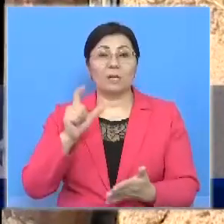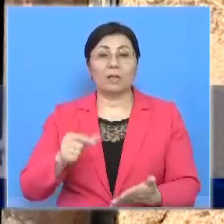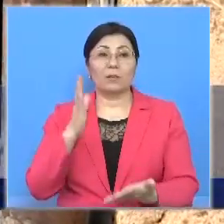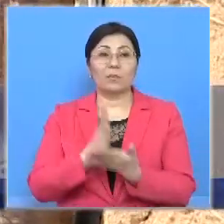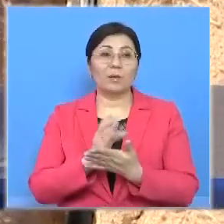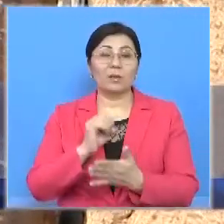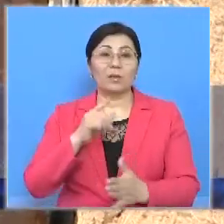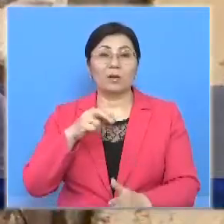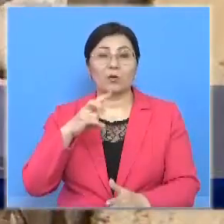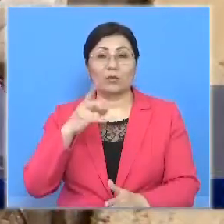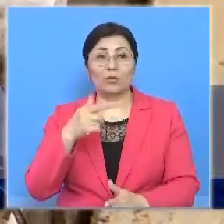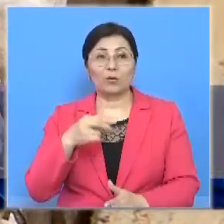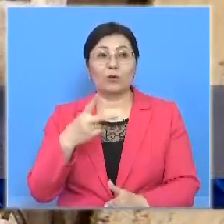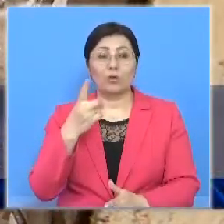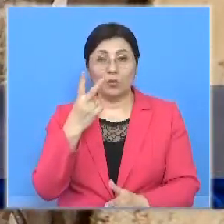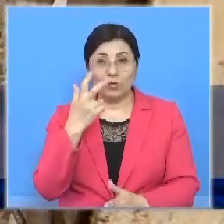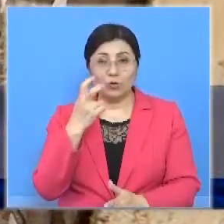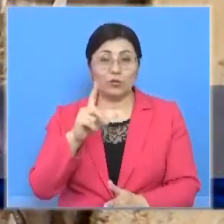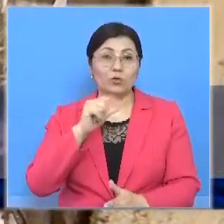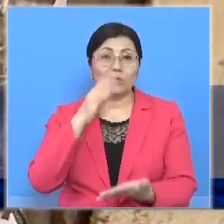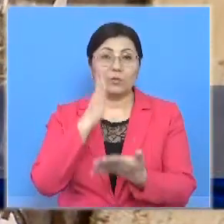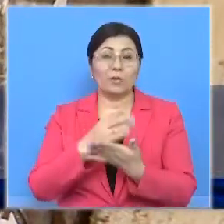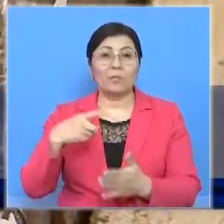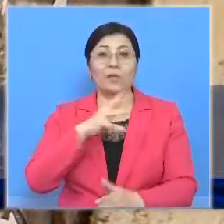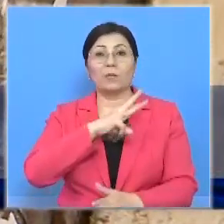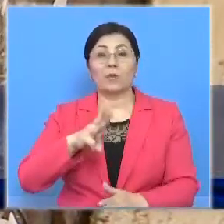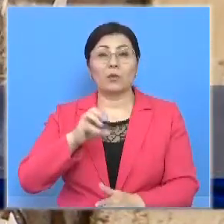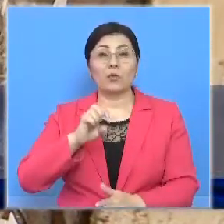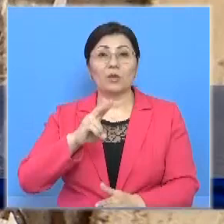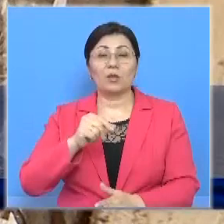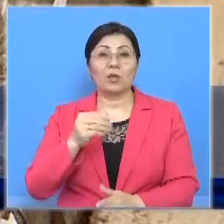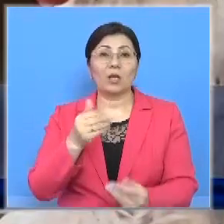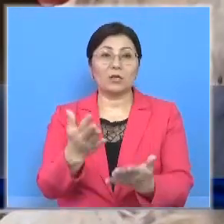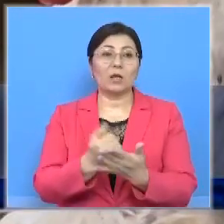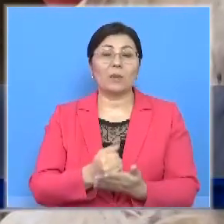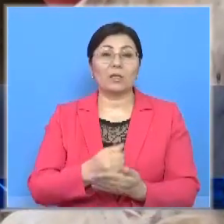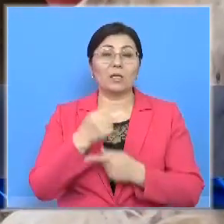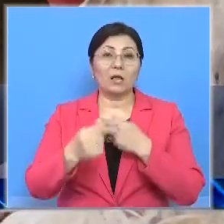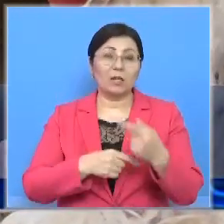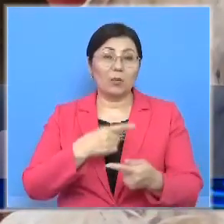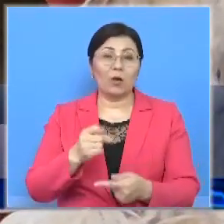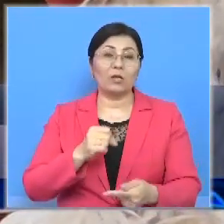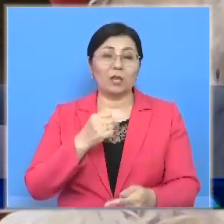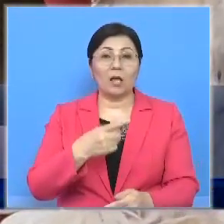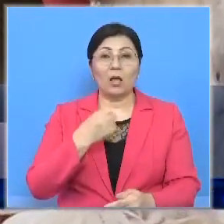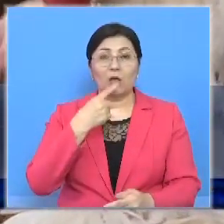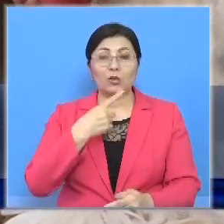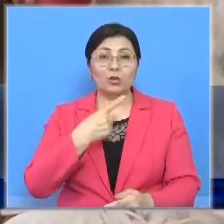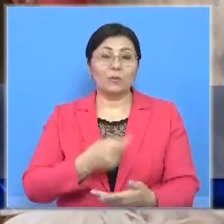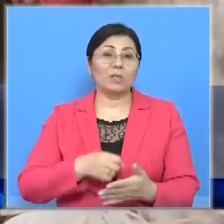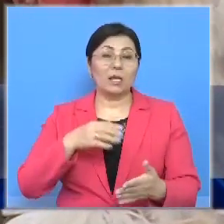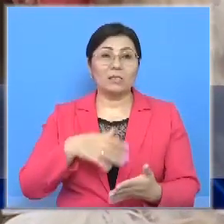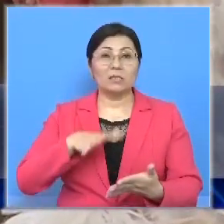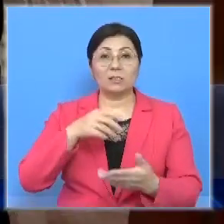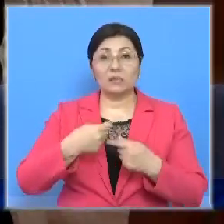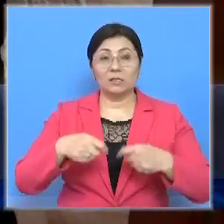300-дей құс бағып отыр. Жоба аясында 1,850,000 теңге қаражат алды. Алдағы уақытта жұмыртқасын сатамыз, одан бөлек тауық етімен айналысамыз деген